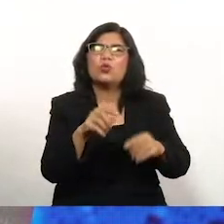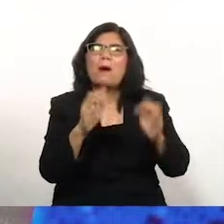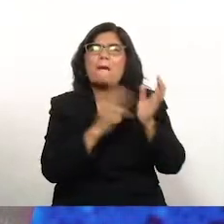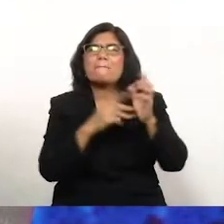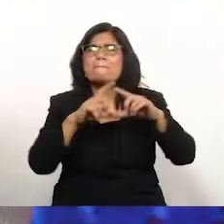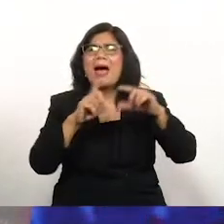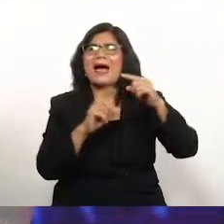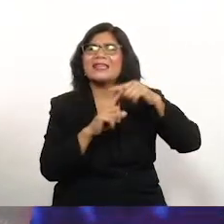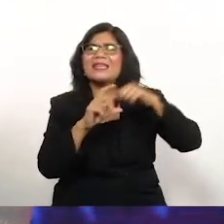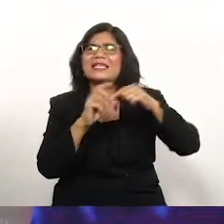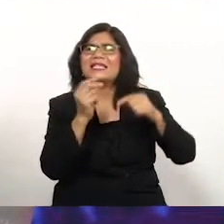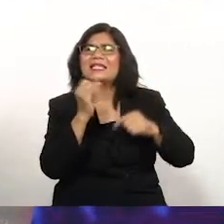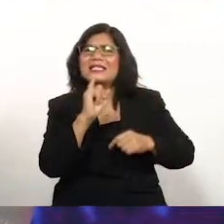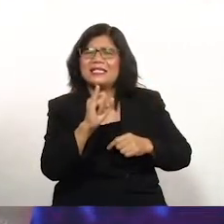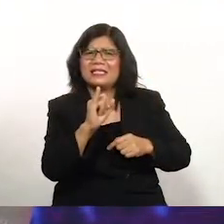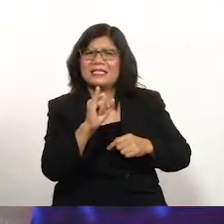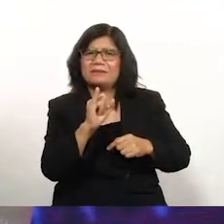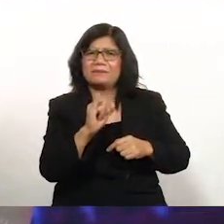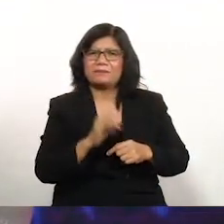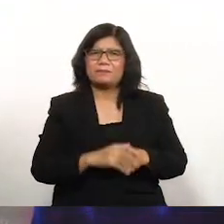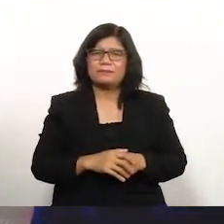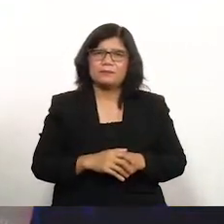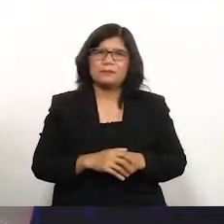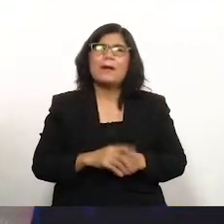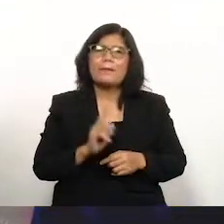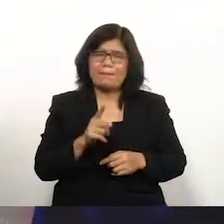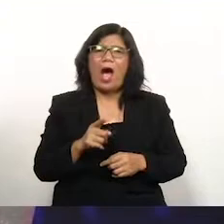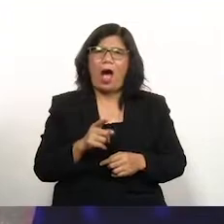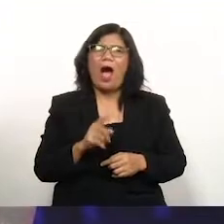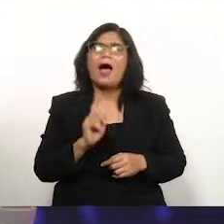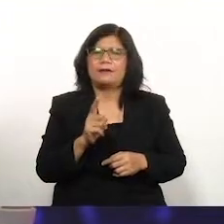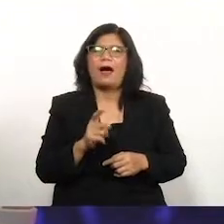Hai tetapi berkat salah satunya juga bisa berarti materi